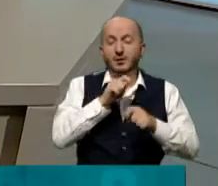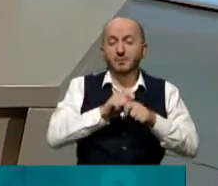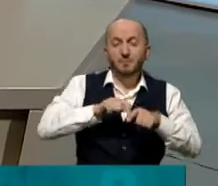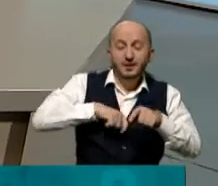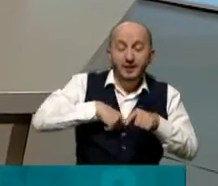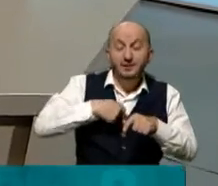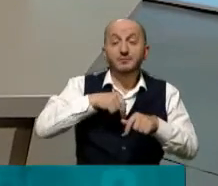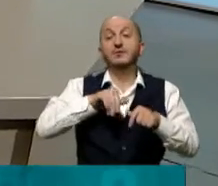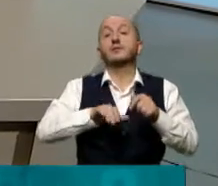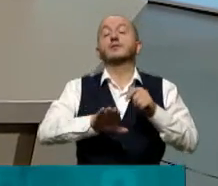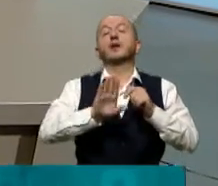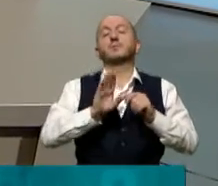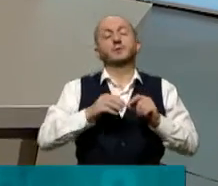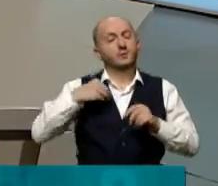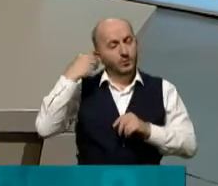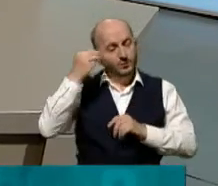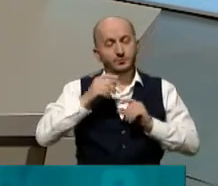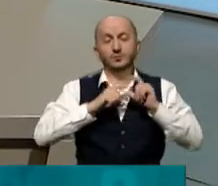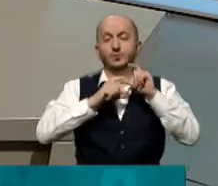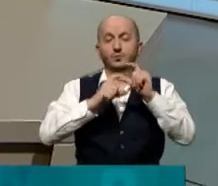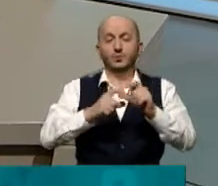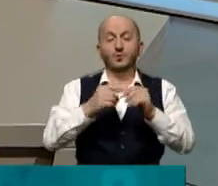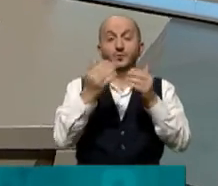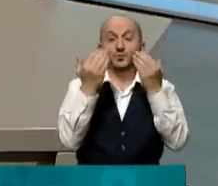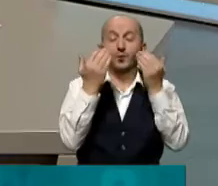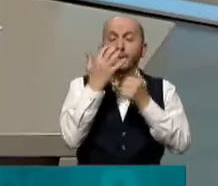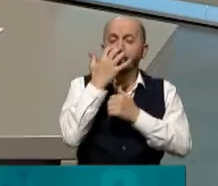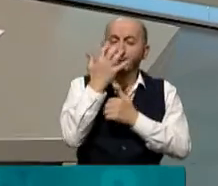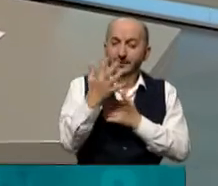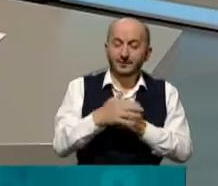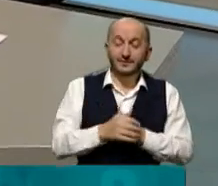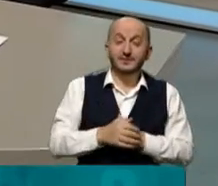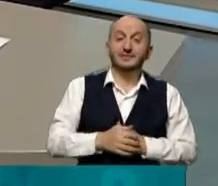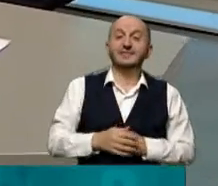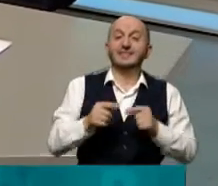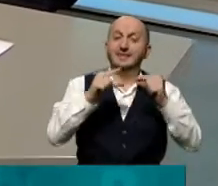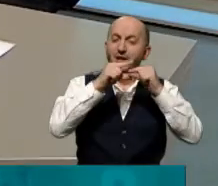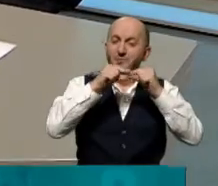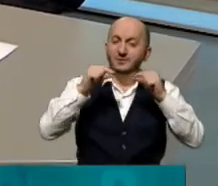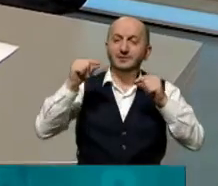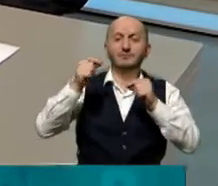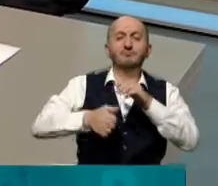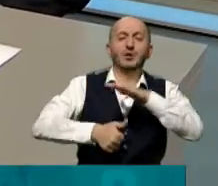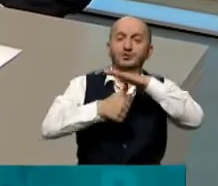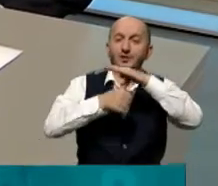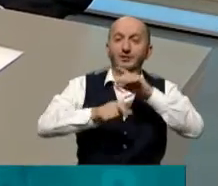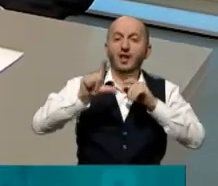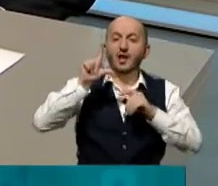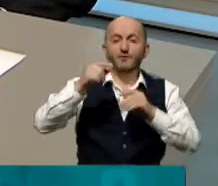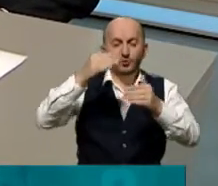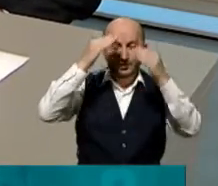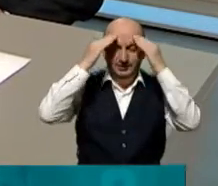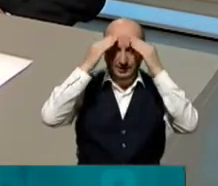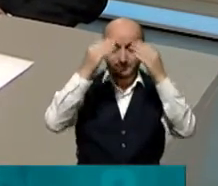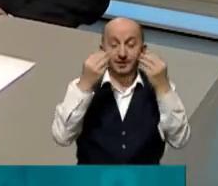değil midir? Hocamıza soralım Hasan Bey. Dua bekleriz efendim sizden de. Yavru vatana, Lefkoşa'ya selam olsun. Allah razı olsun.